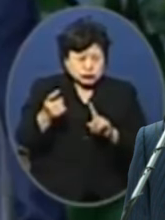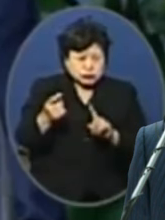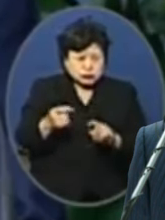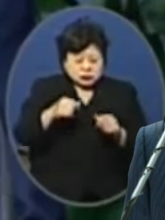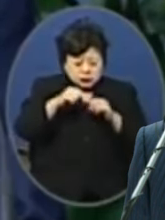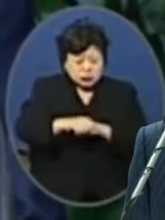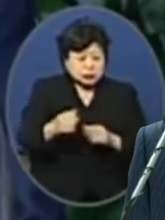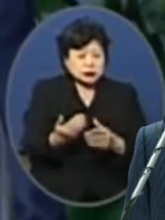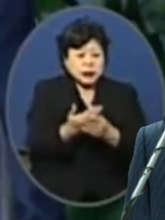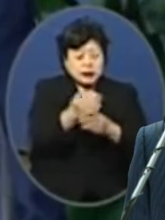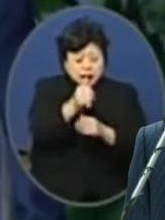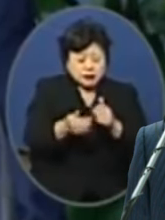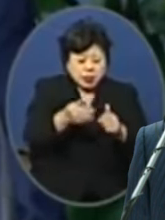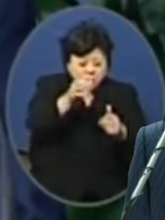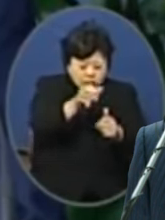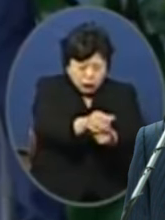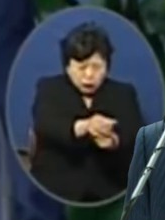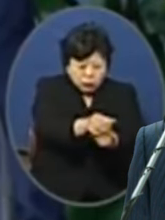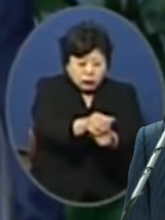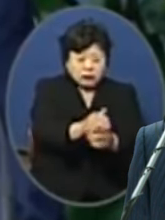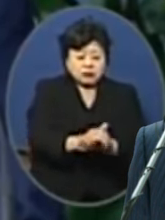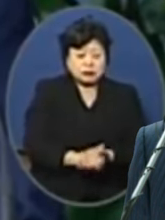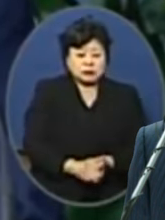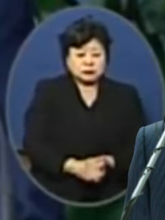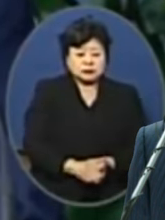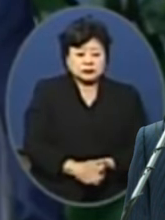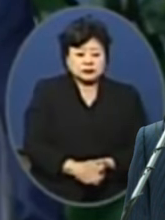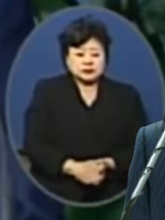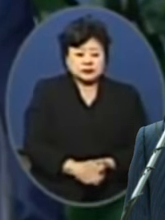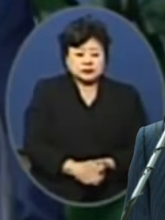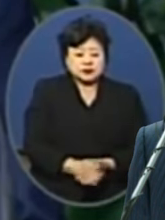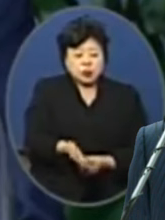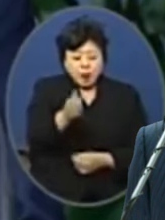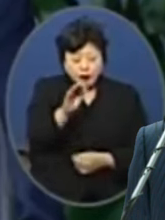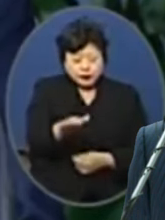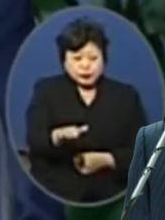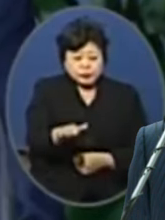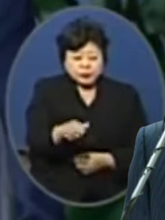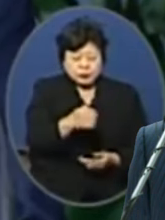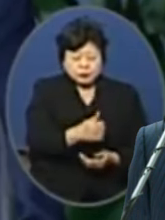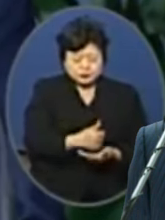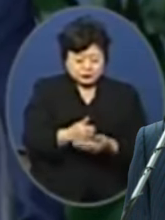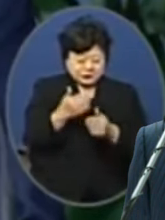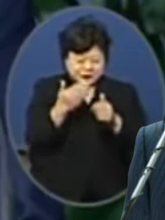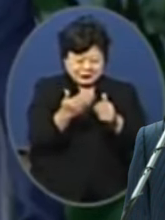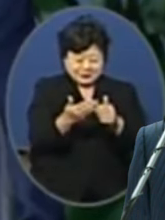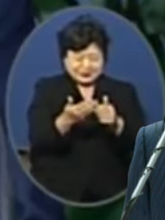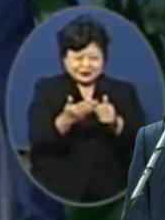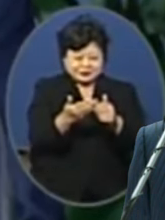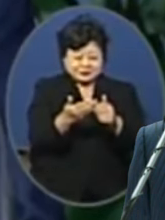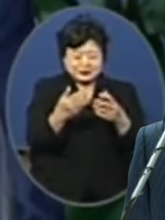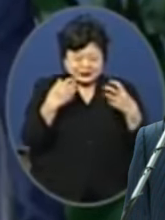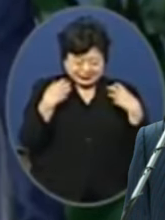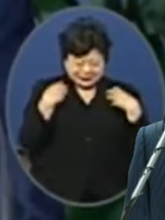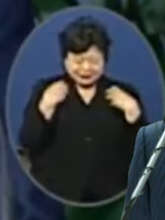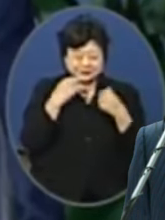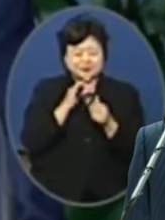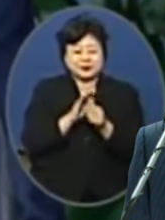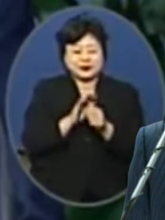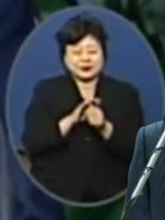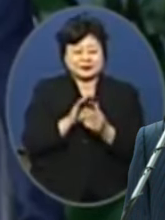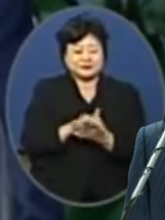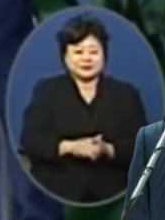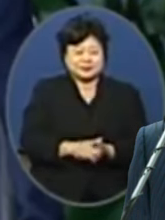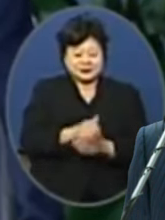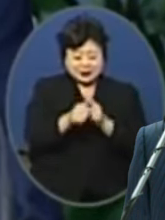생하지 하나님께 내가 맡겨 버립니다 그러면 주님께서 책임져 주시는 것입니다